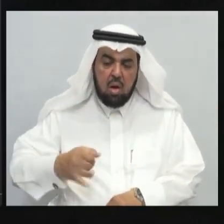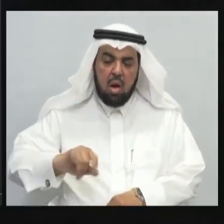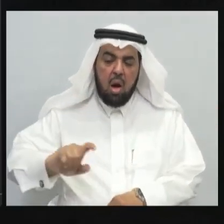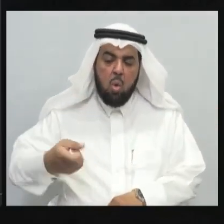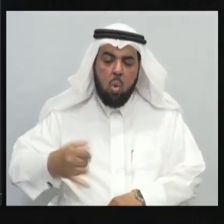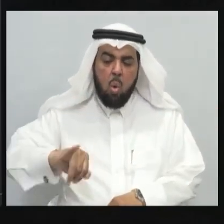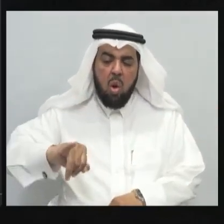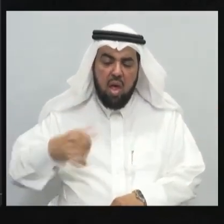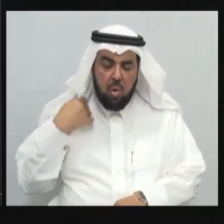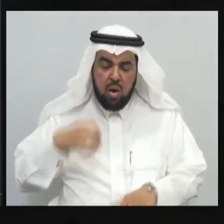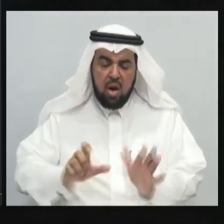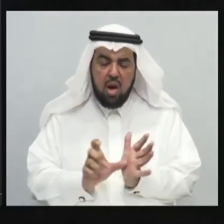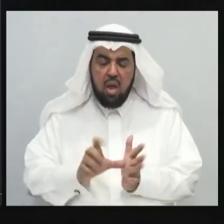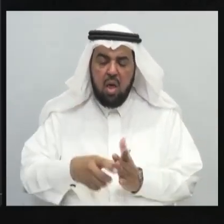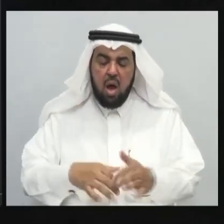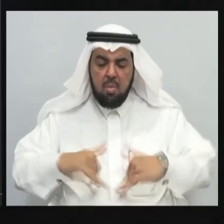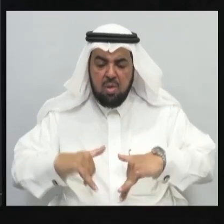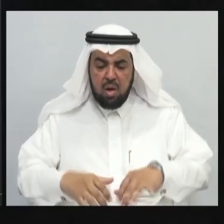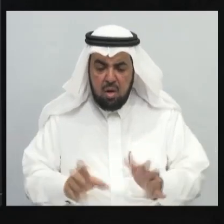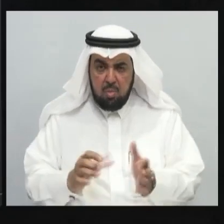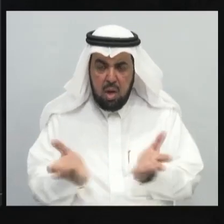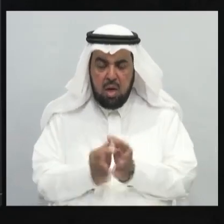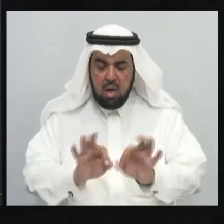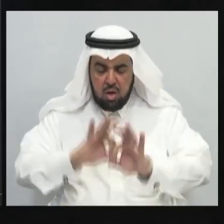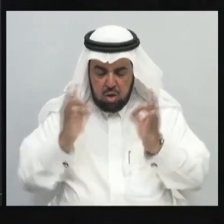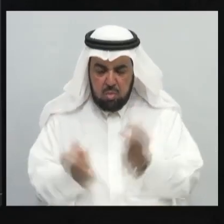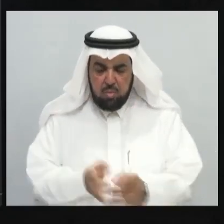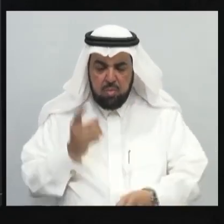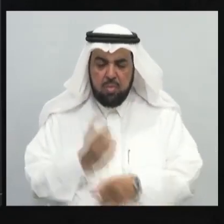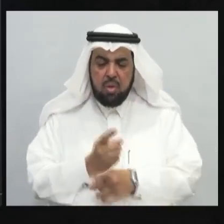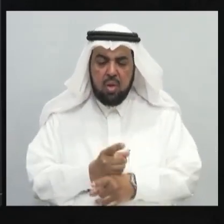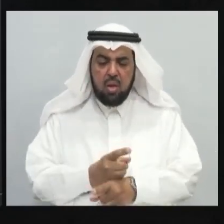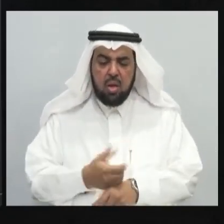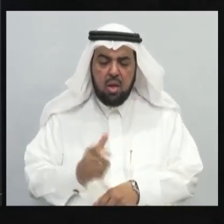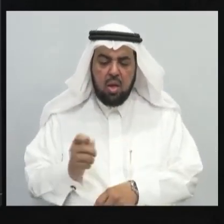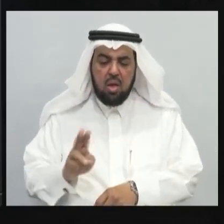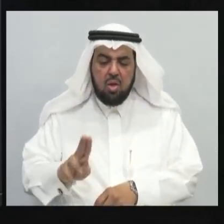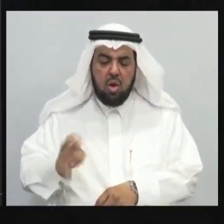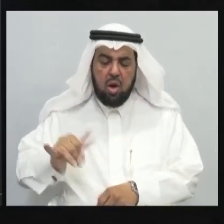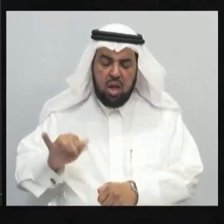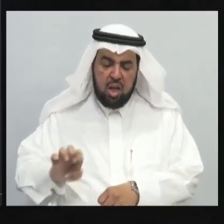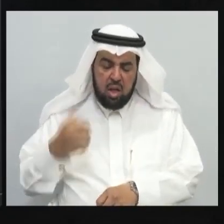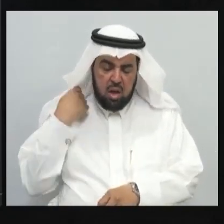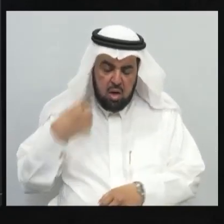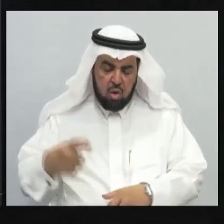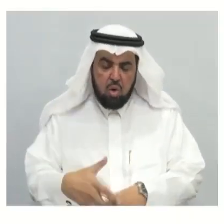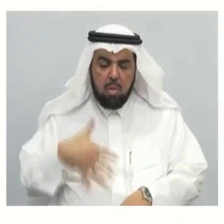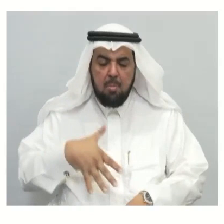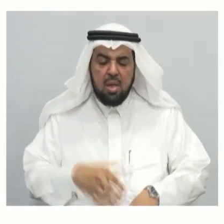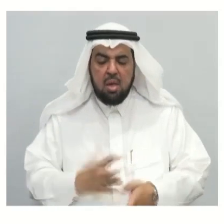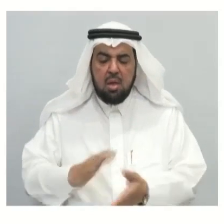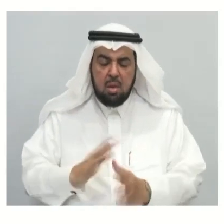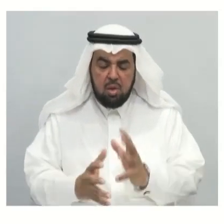المسارات في ماده الاجتماعيات معكم المعلمه الاستاذه تركيه الاحمري ولغه الاشاره الاستاذ الدكتور